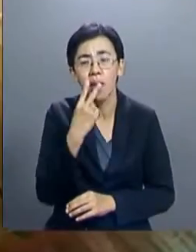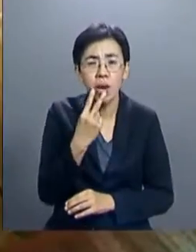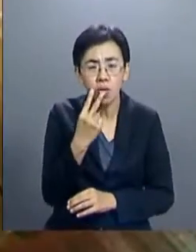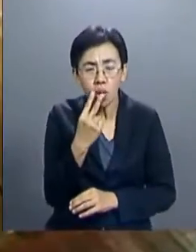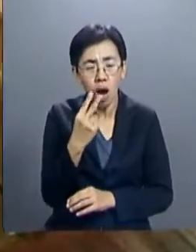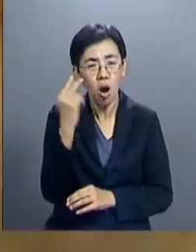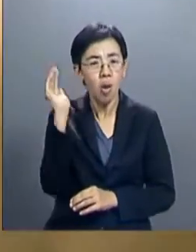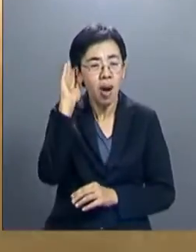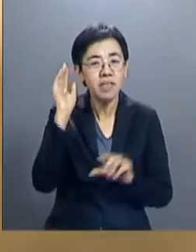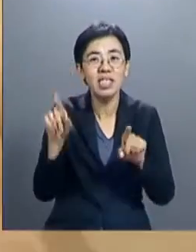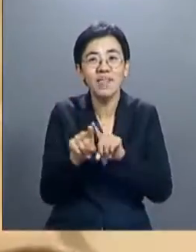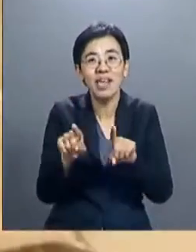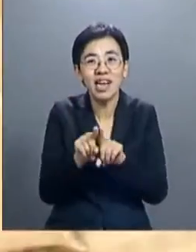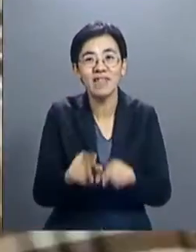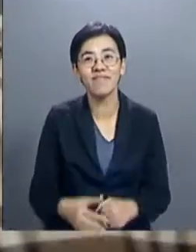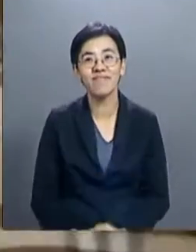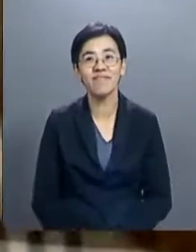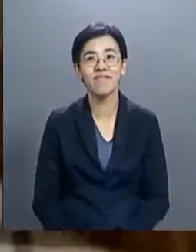ใกล้เคียงกัน